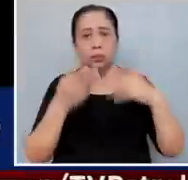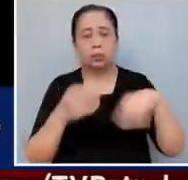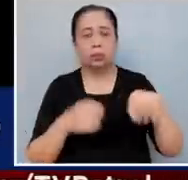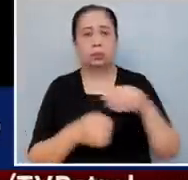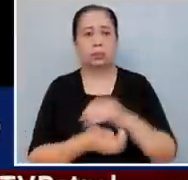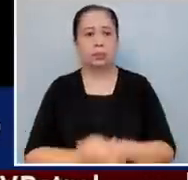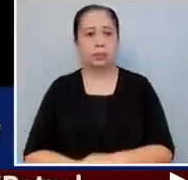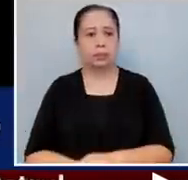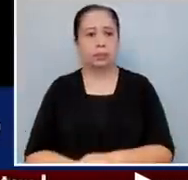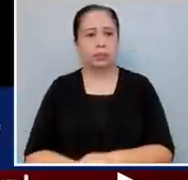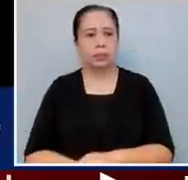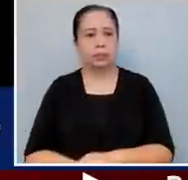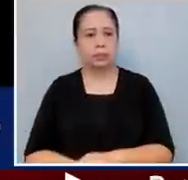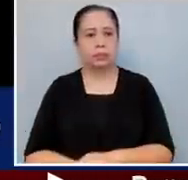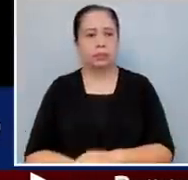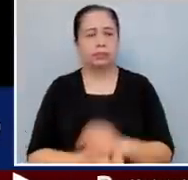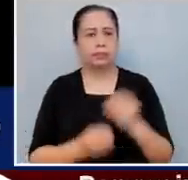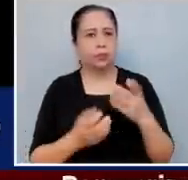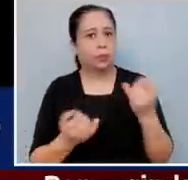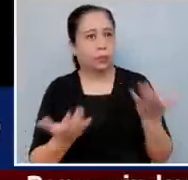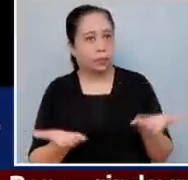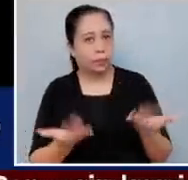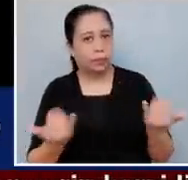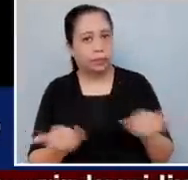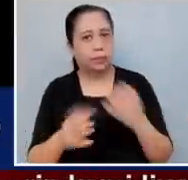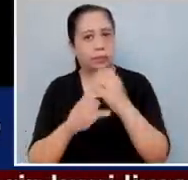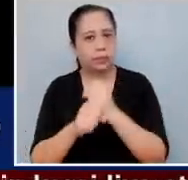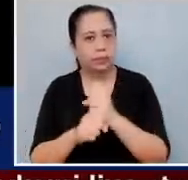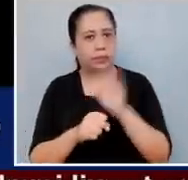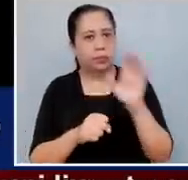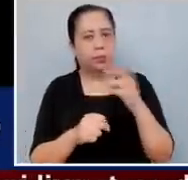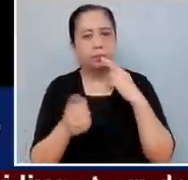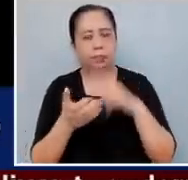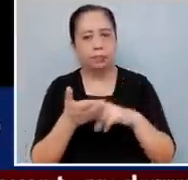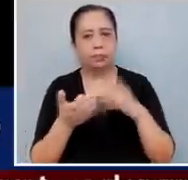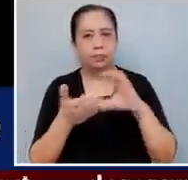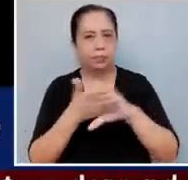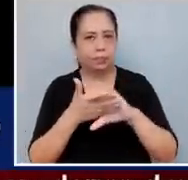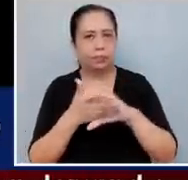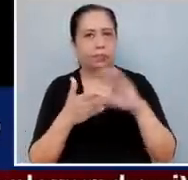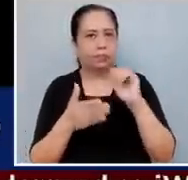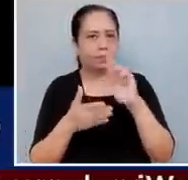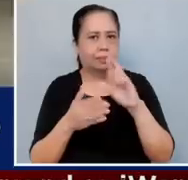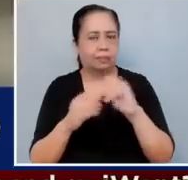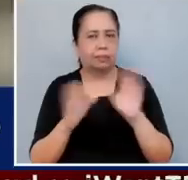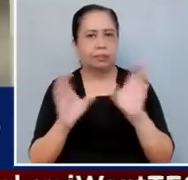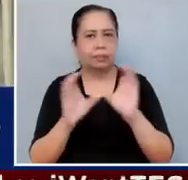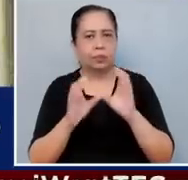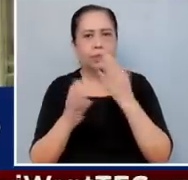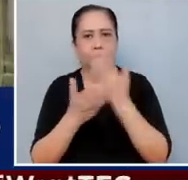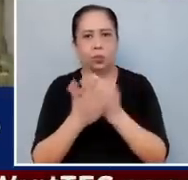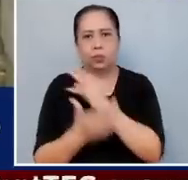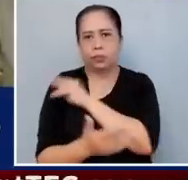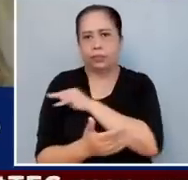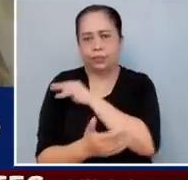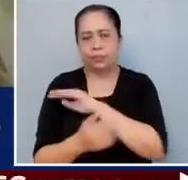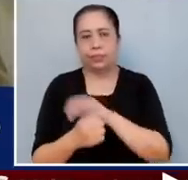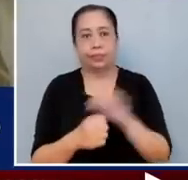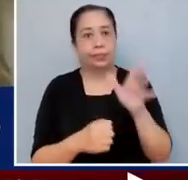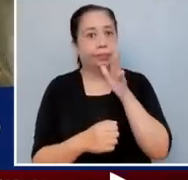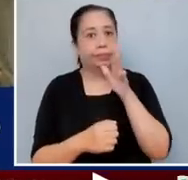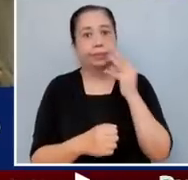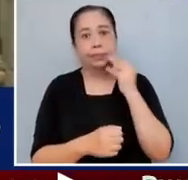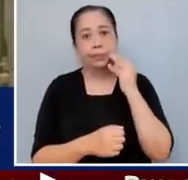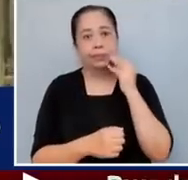yung para nandito na rin lang kayo, you can get the report card already and the certificate of good morals. Kaya ang nanay na si Mariz,